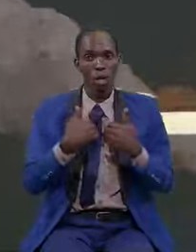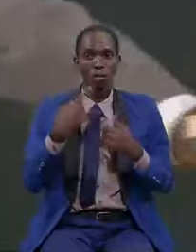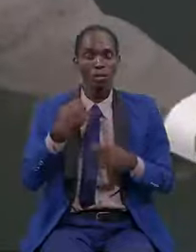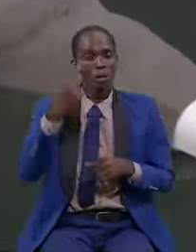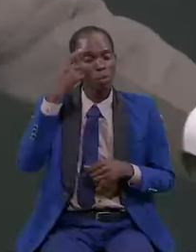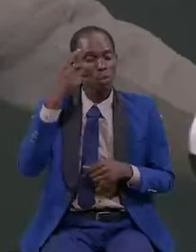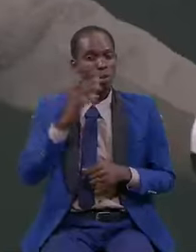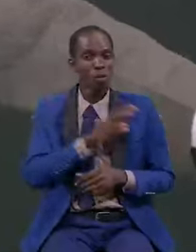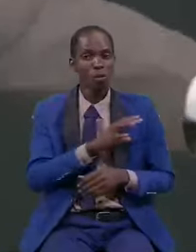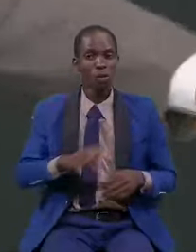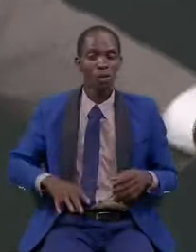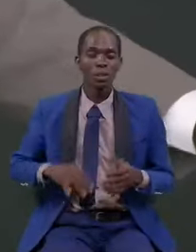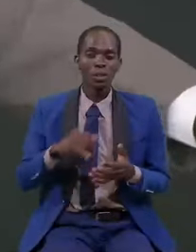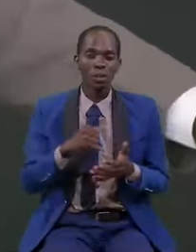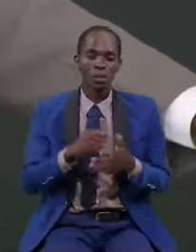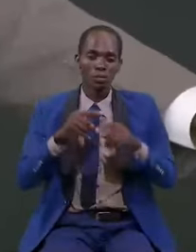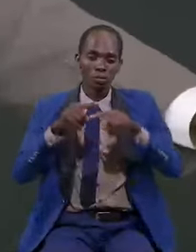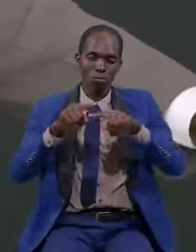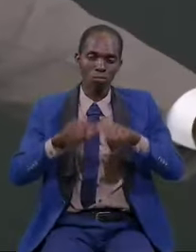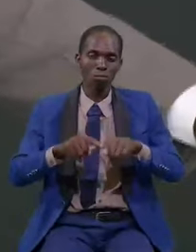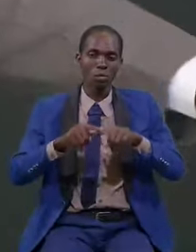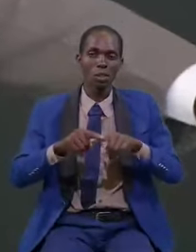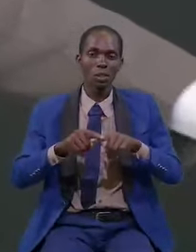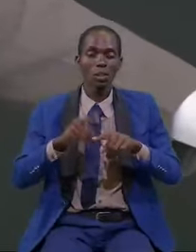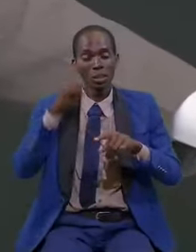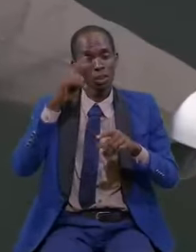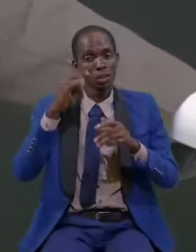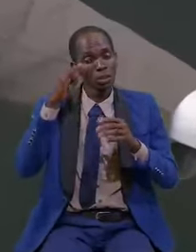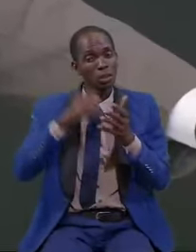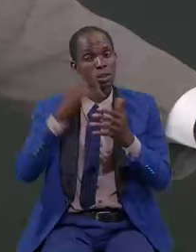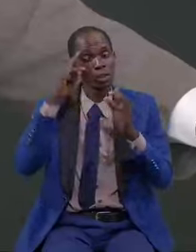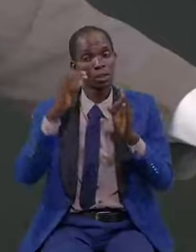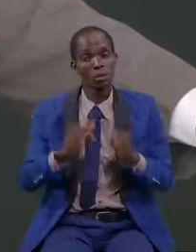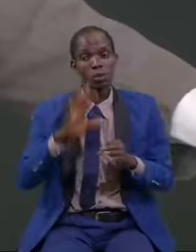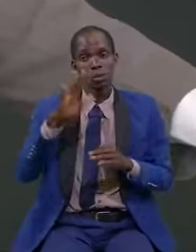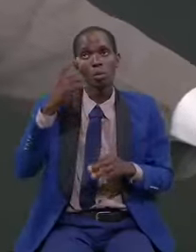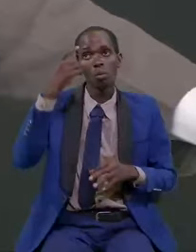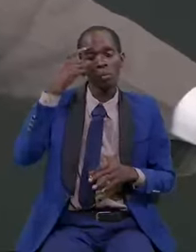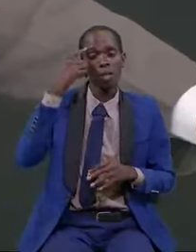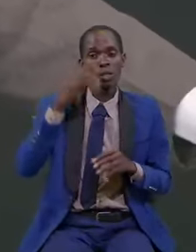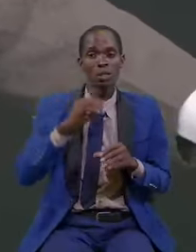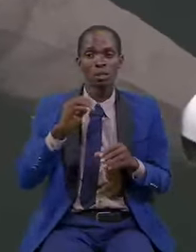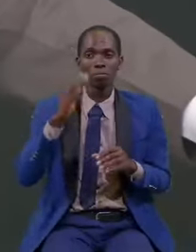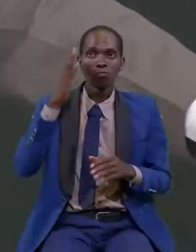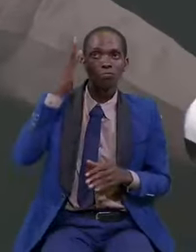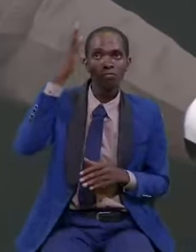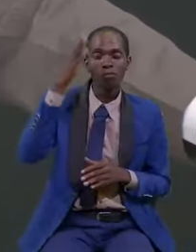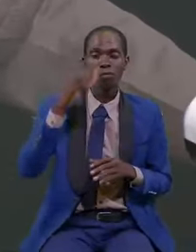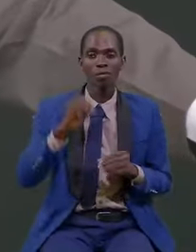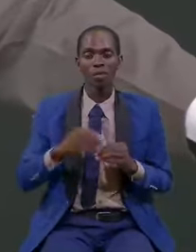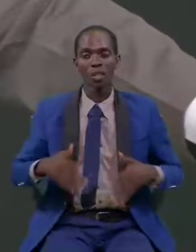de Christ, cela détermine votre état d'esprit dans la vie. Cela détermine votre objectif. Cela